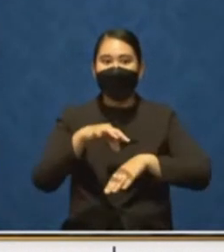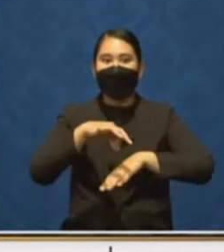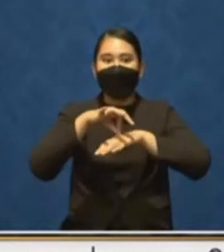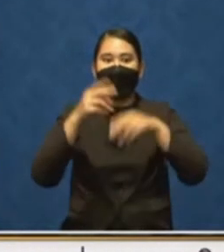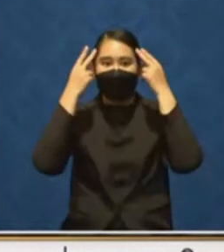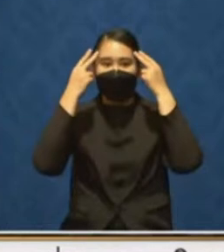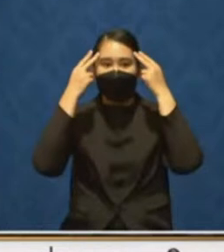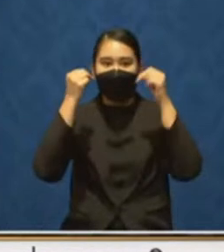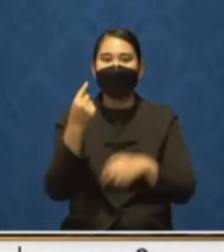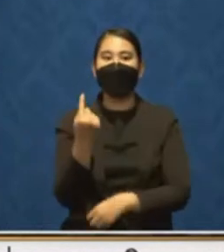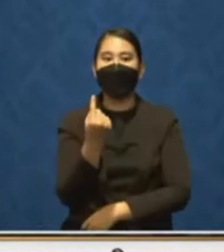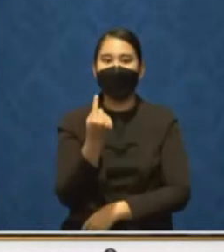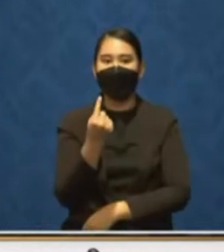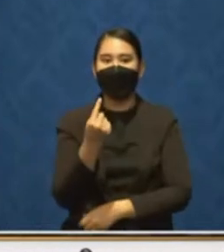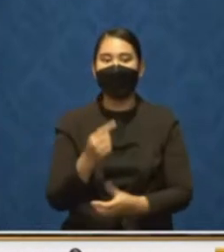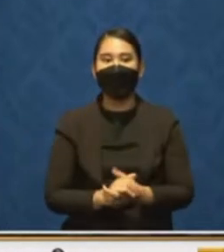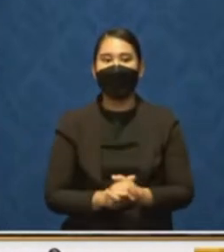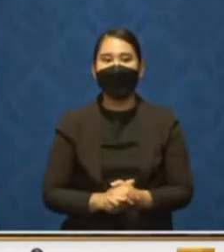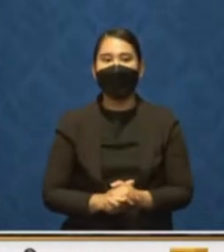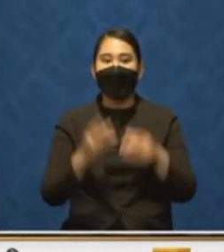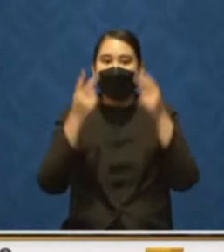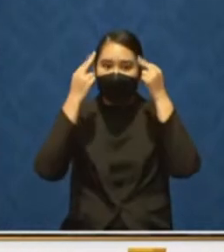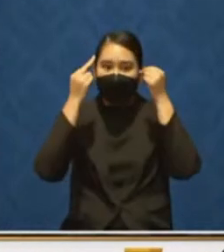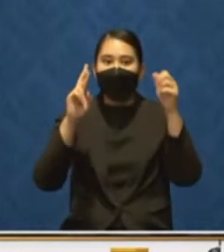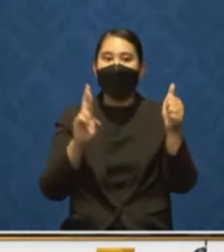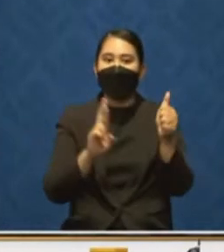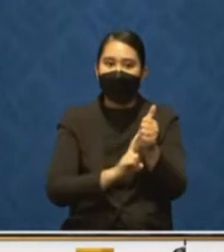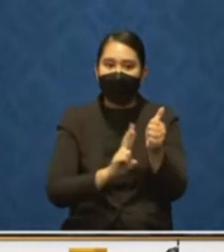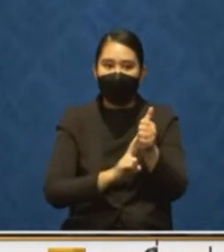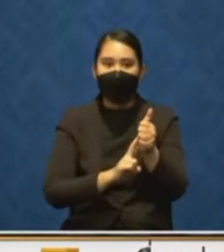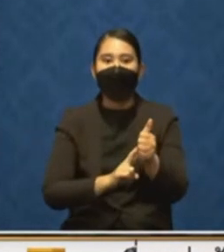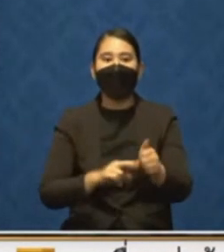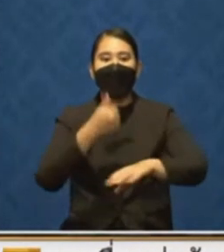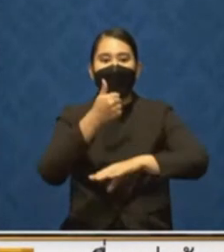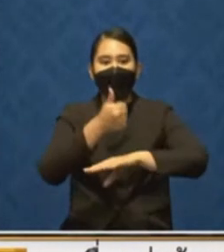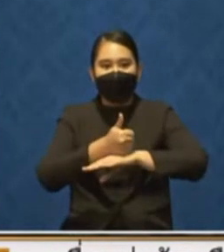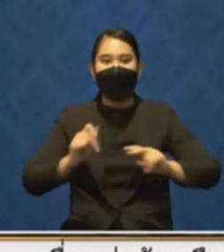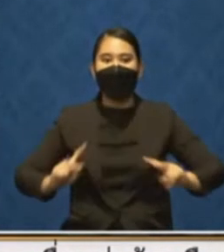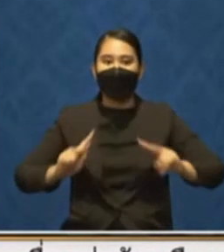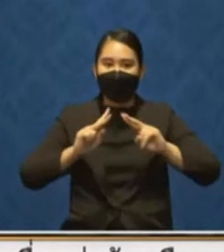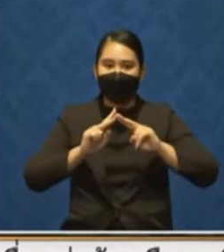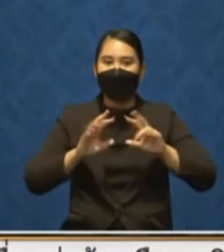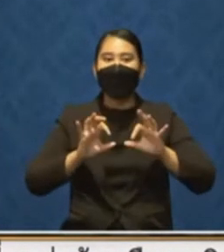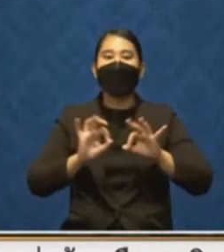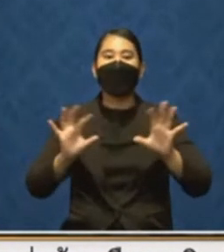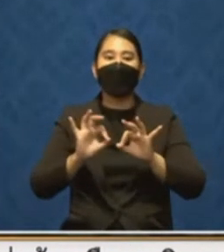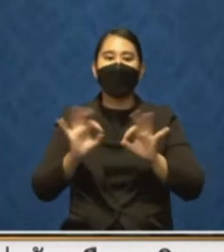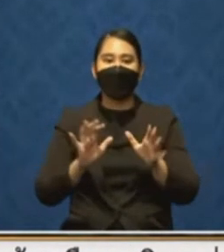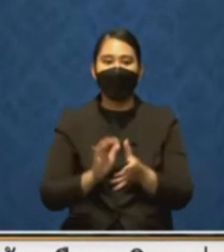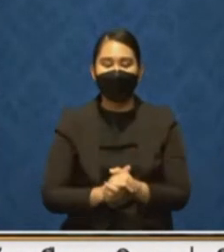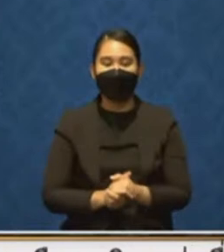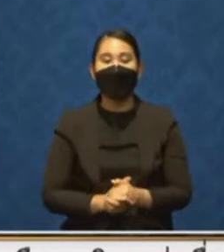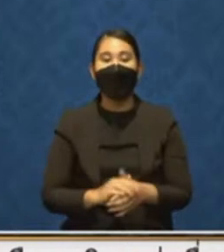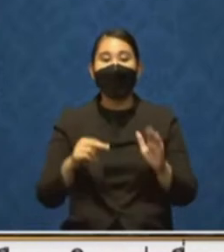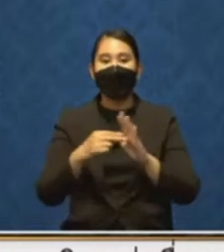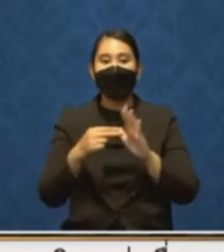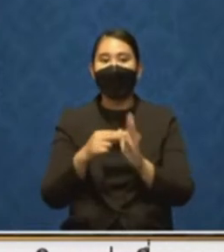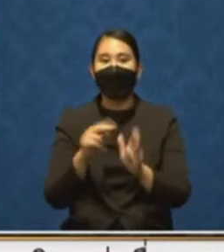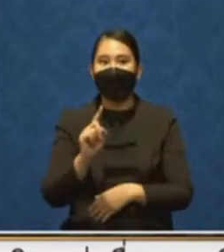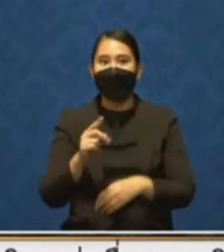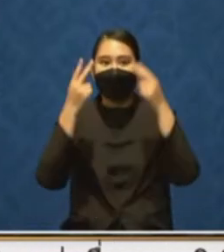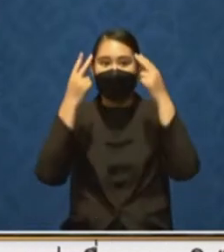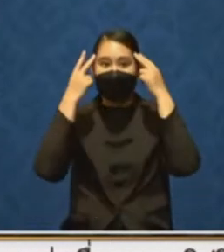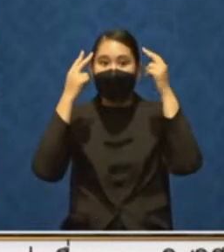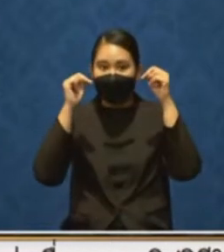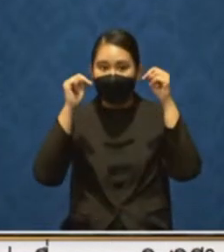เท่านั้นนะครับไม่รวมถึงรองนายกปีไม่รวมถึงรัฐมนตรีต่างๆนาๆแสดงว่ารองนายก